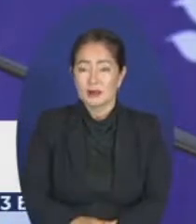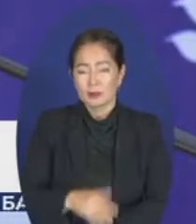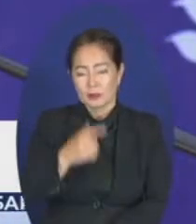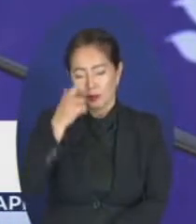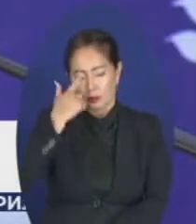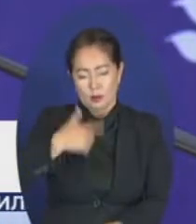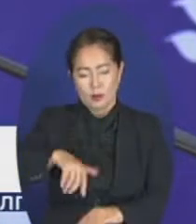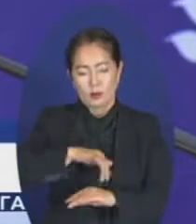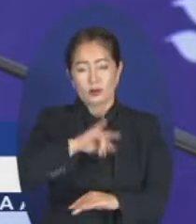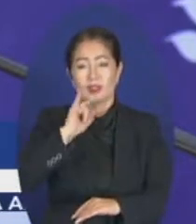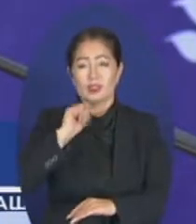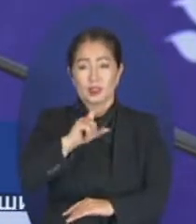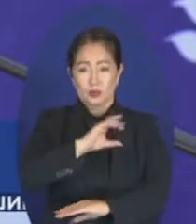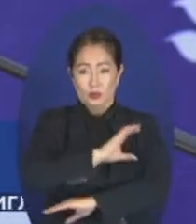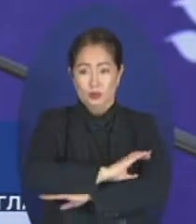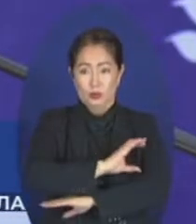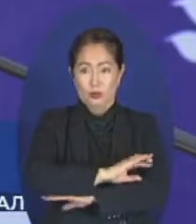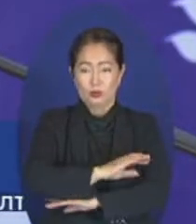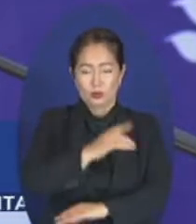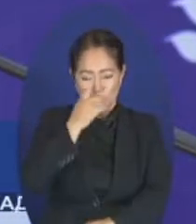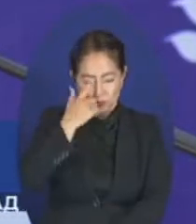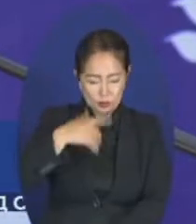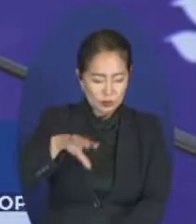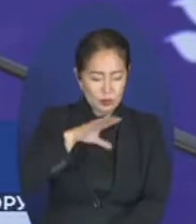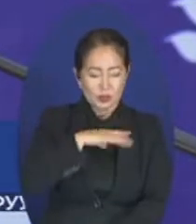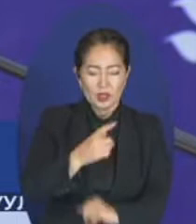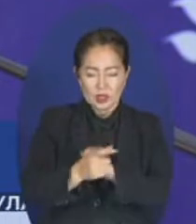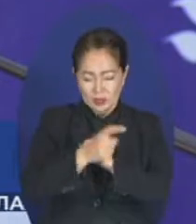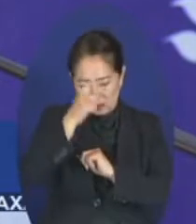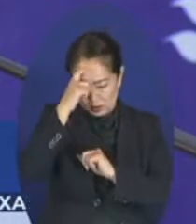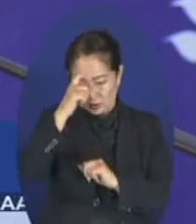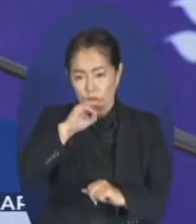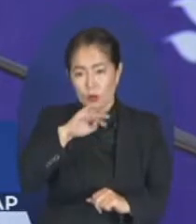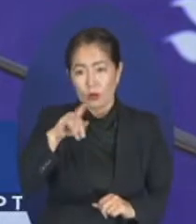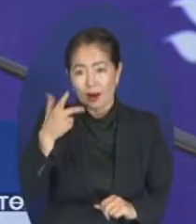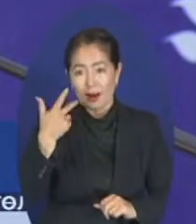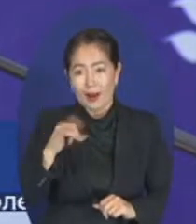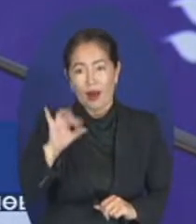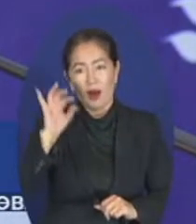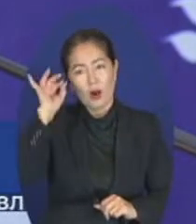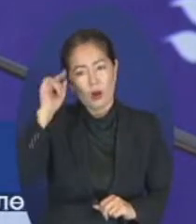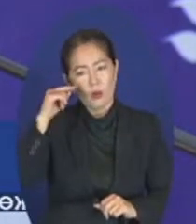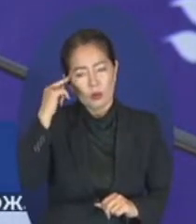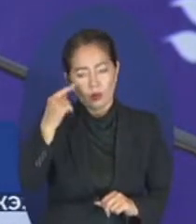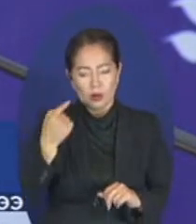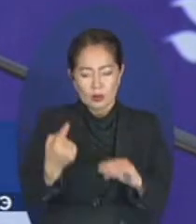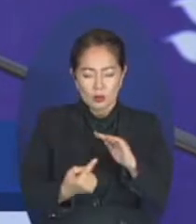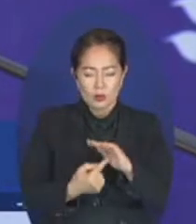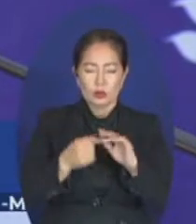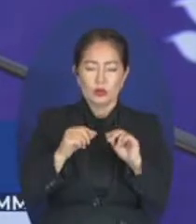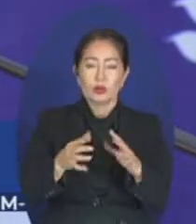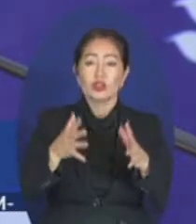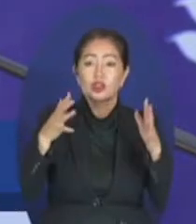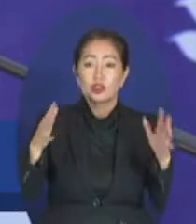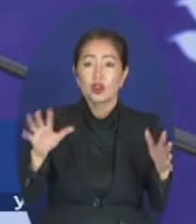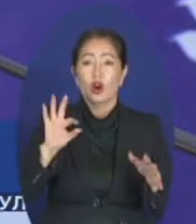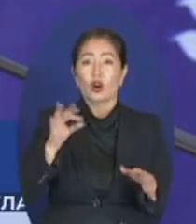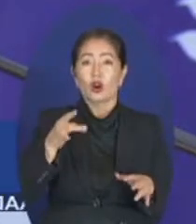Монгол улсын их сургууль бол манай ард түмний эрдмийн уурхай оюуны ундраг болсон их хөргөө